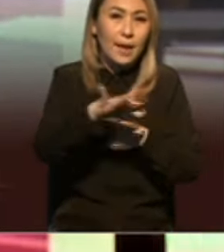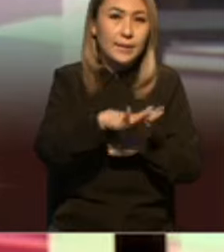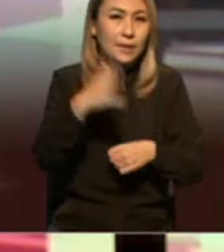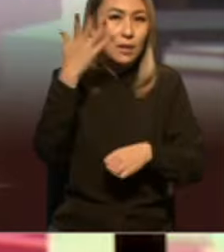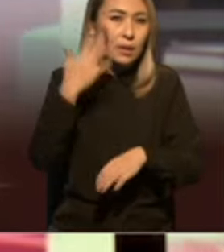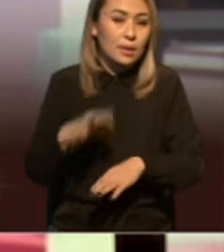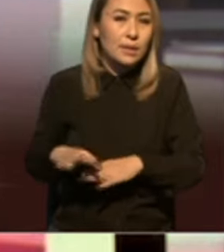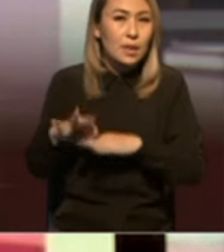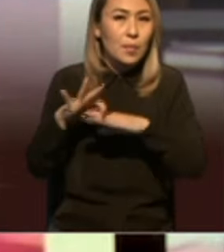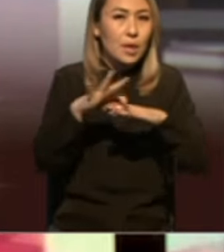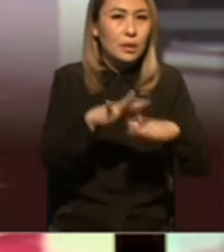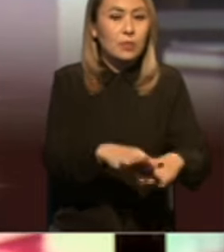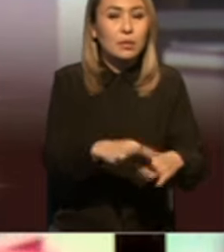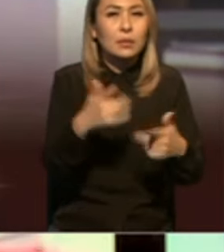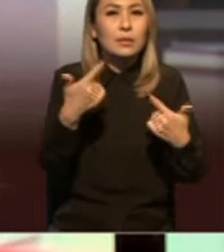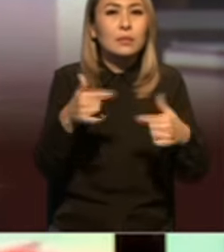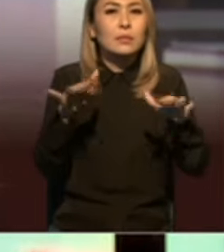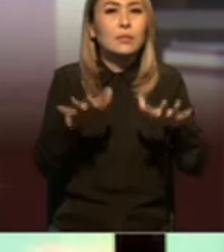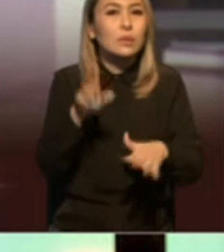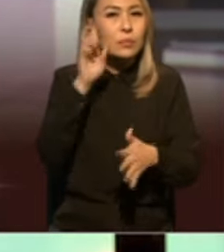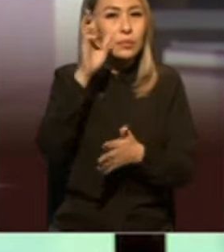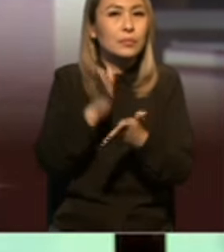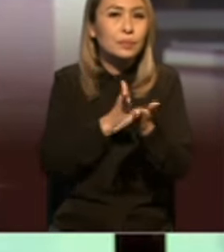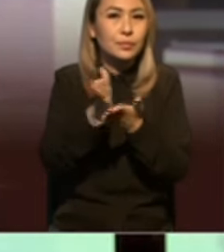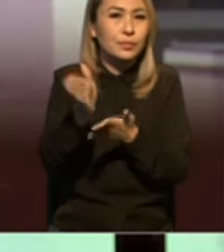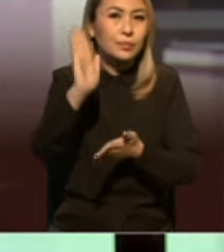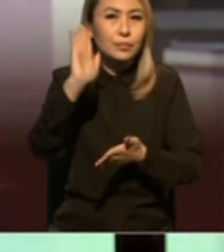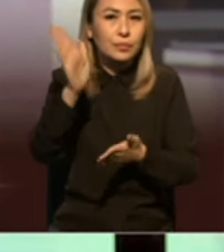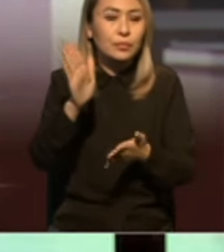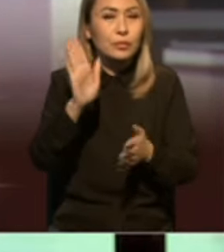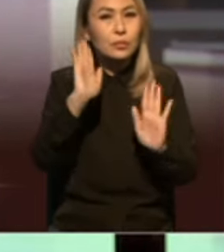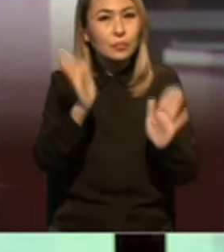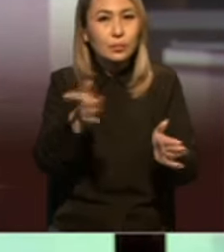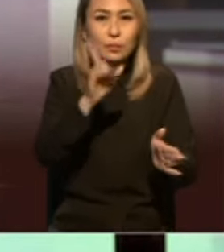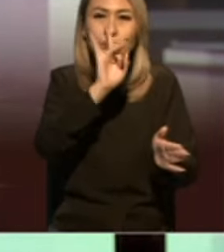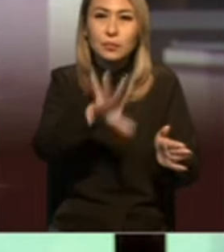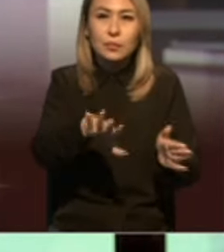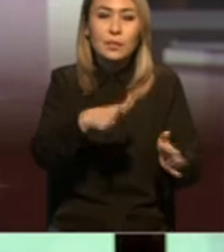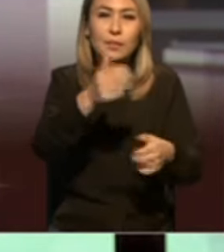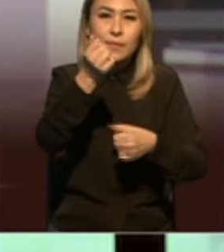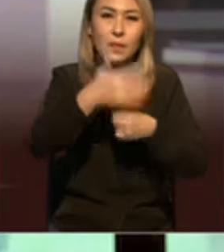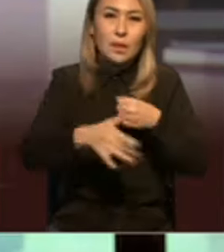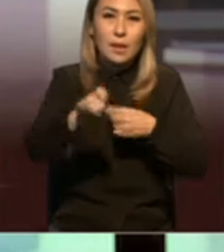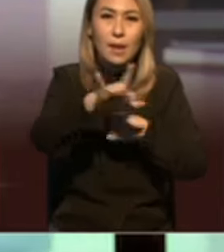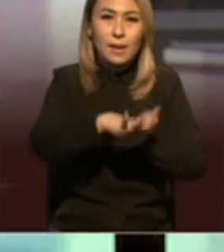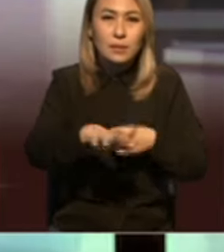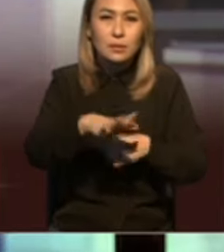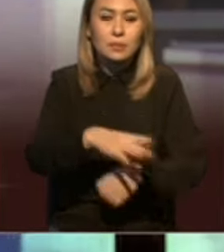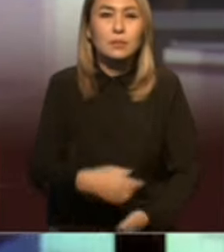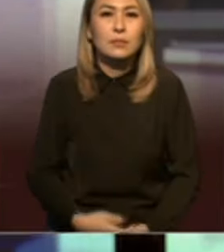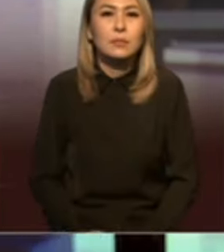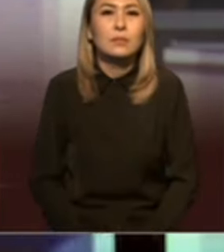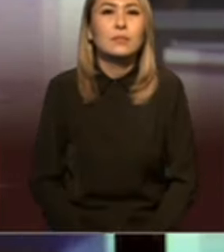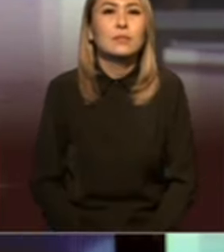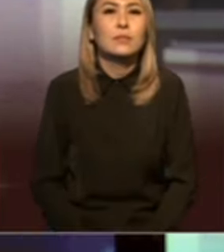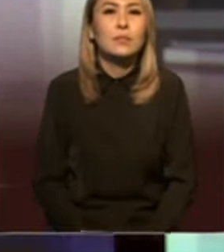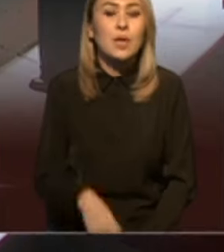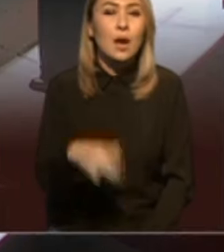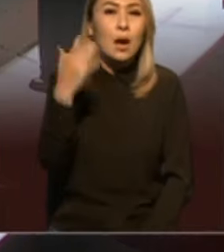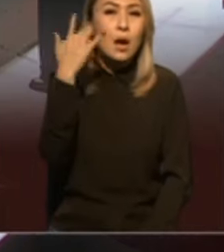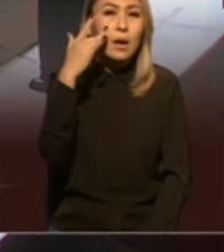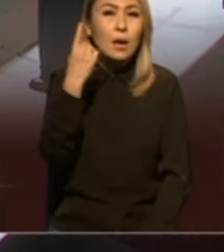сапарын қай елге жасайды? Жасай ма? Менің ойымша жасайды. Орталық Азияға жасайды. Бірде бір президент келген жоқ ақыштың. Әлде келген